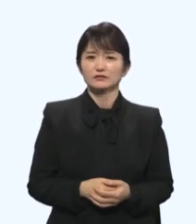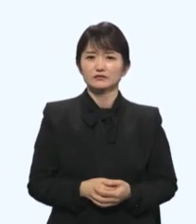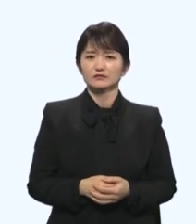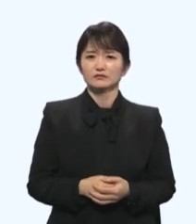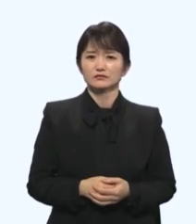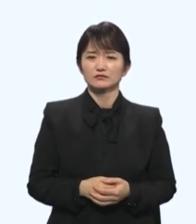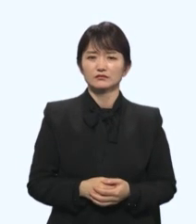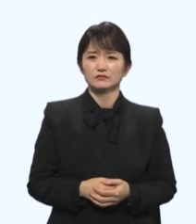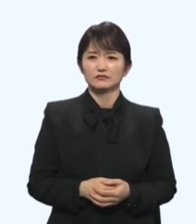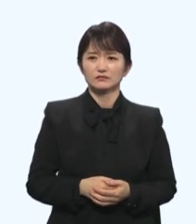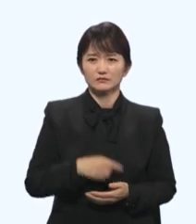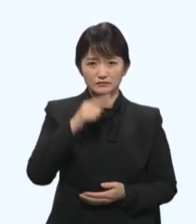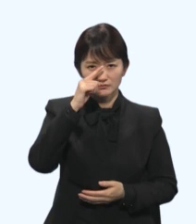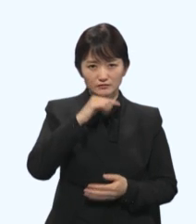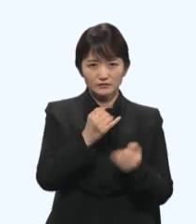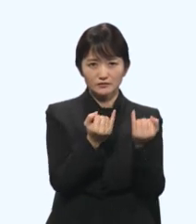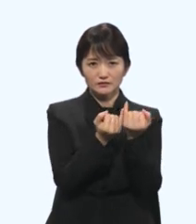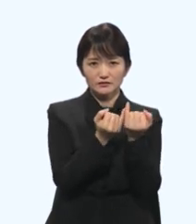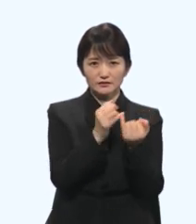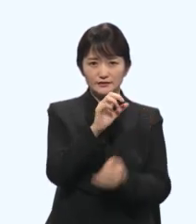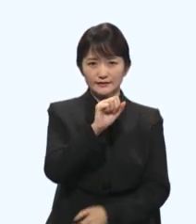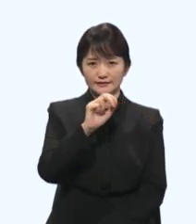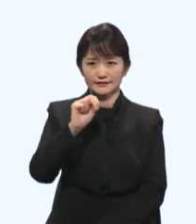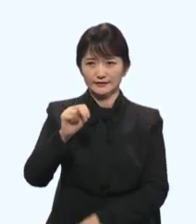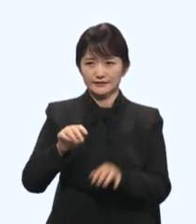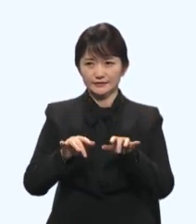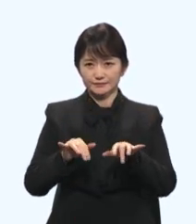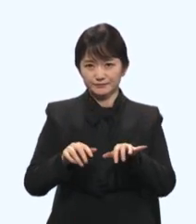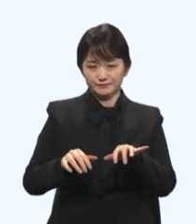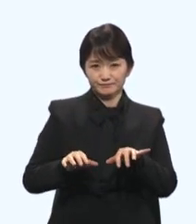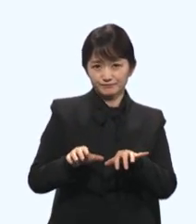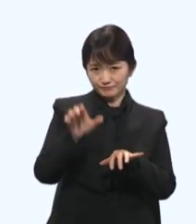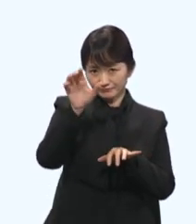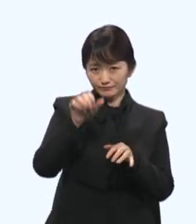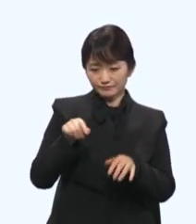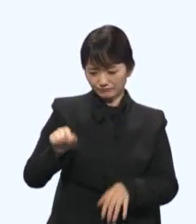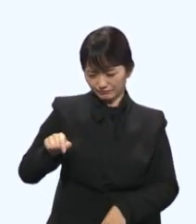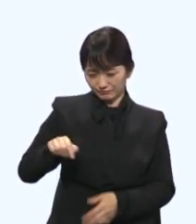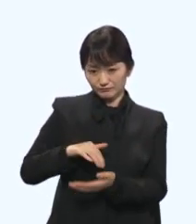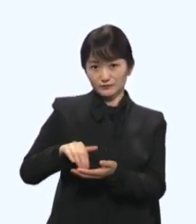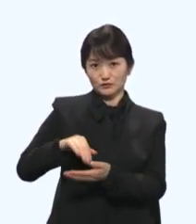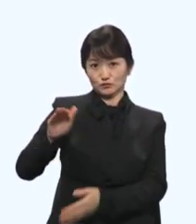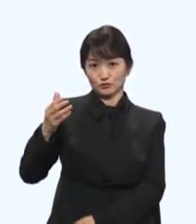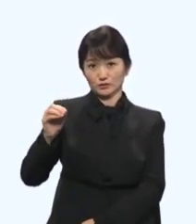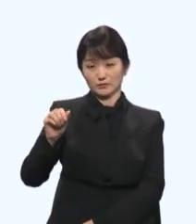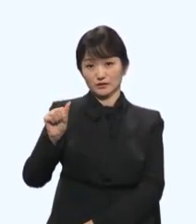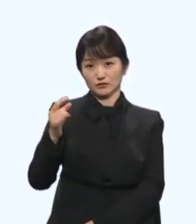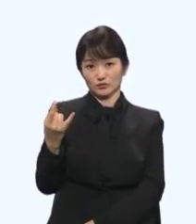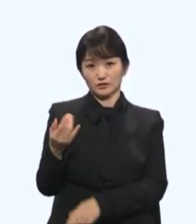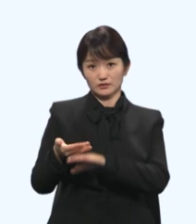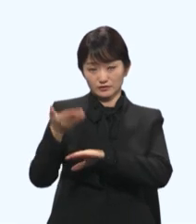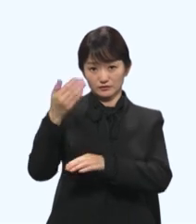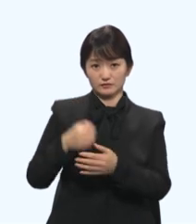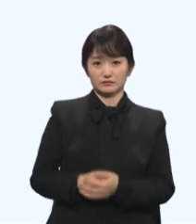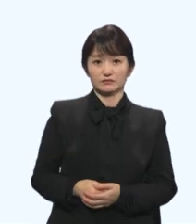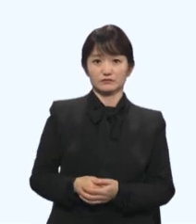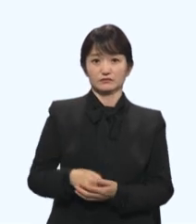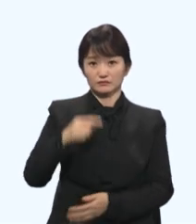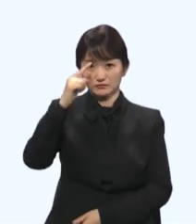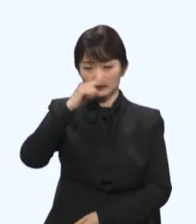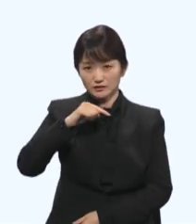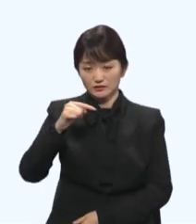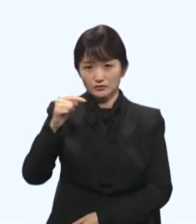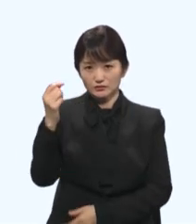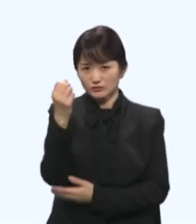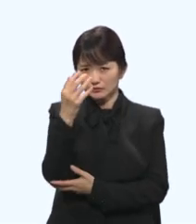뭐냐면 한 태국 여성이 SNS 올린 글이에요이 수가 무려 900만에 넘었죠 현재 언론사에서이 글 집중하 고